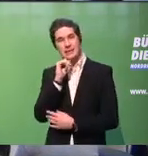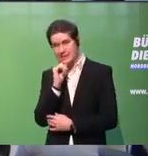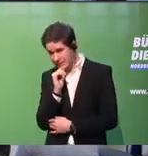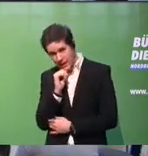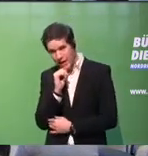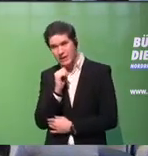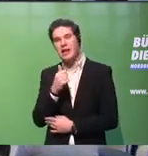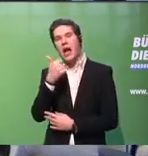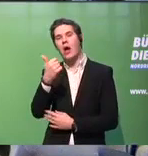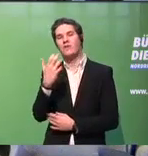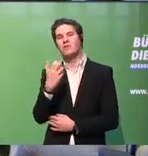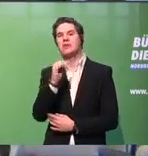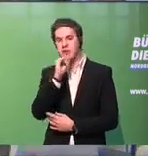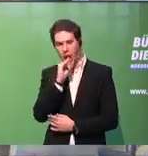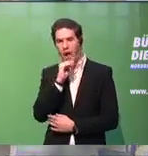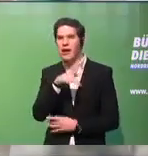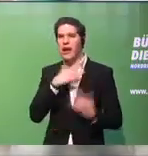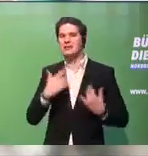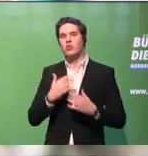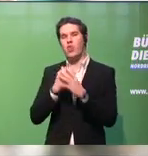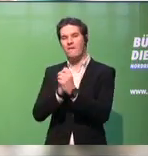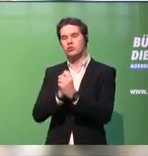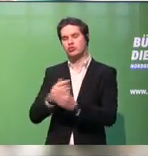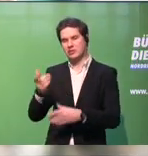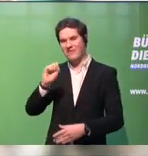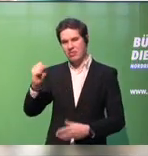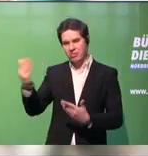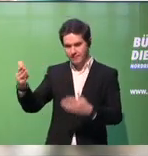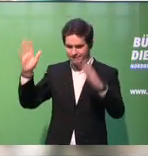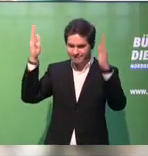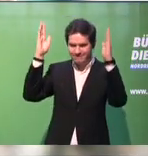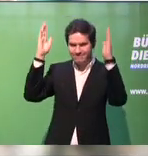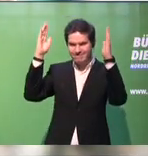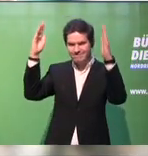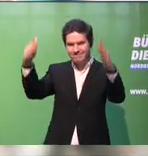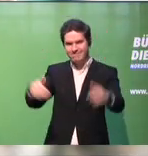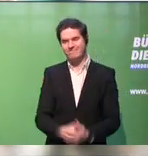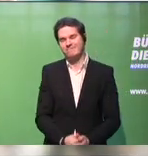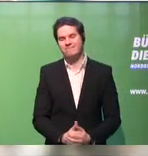und 51 Ja-Stimmen. Herzlichen Glückwunsch.